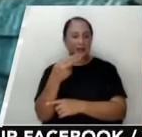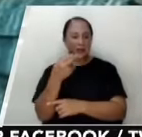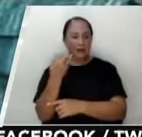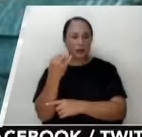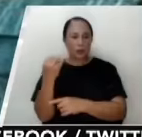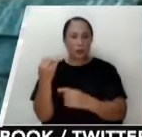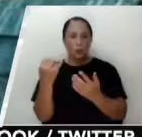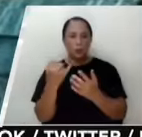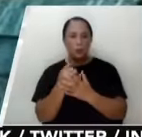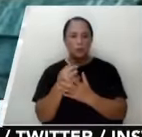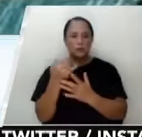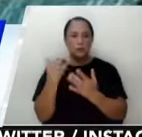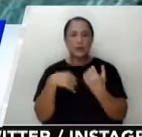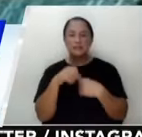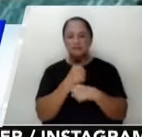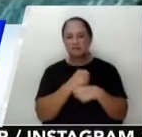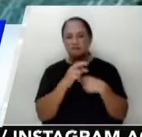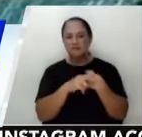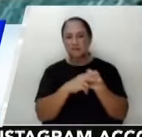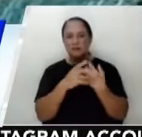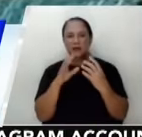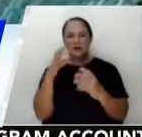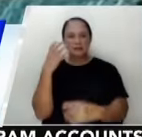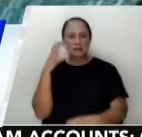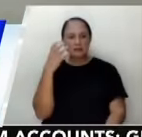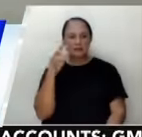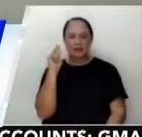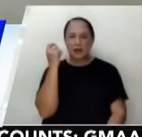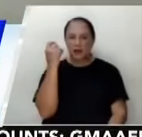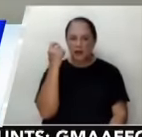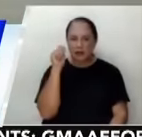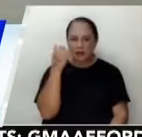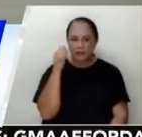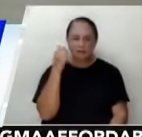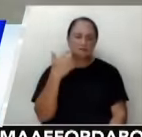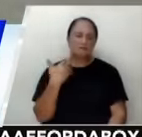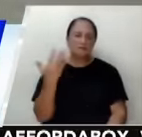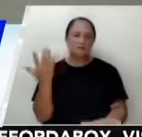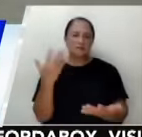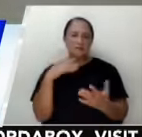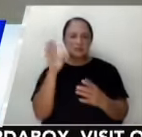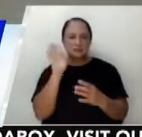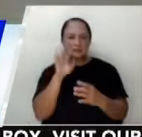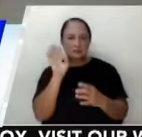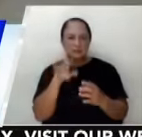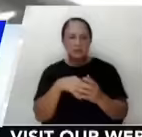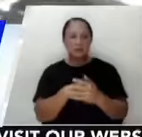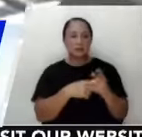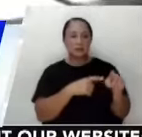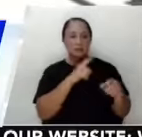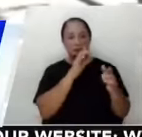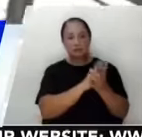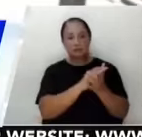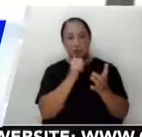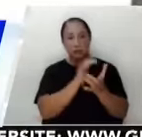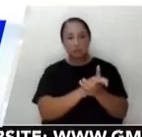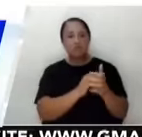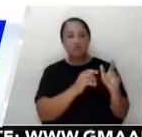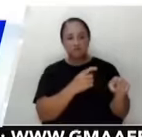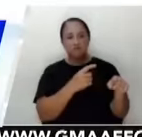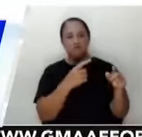Last year, magpipinsan mga tiyahin, mga kapatid. Ang mag-asawa namang ito, bumiyahi pa mula sa Quinta